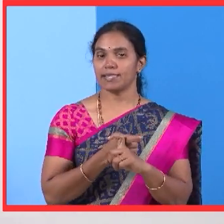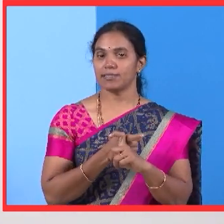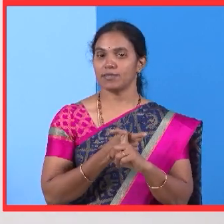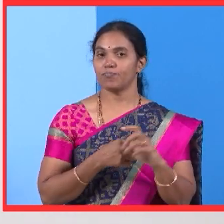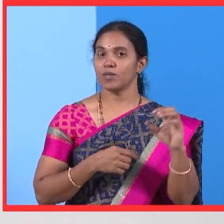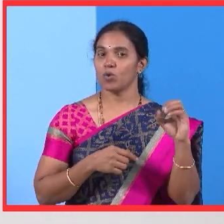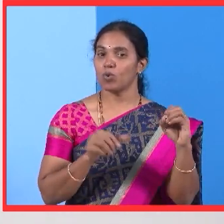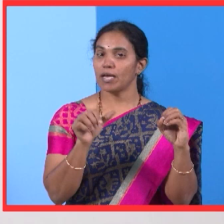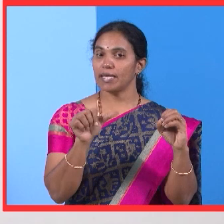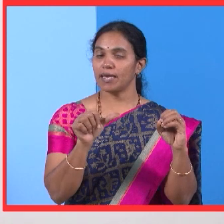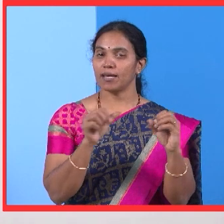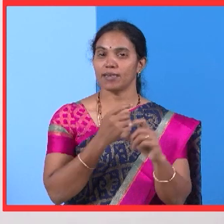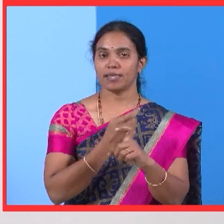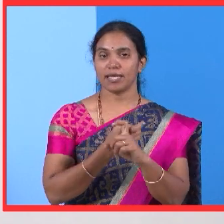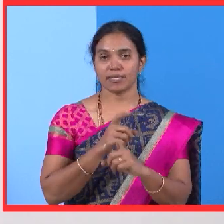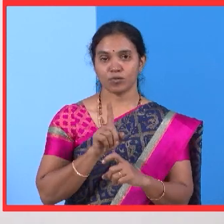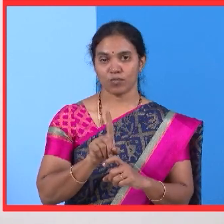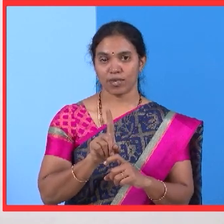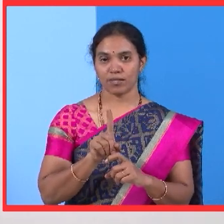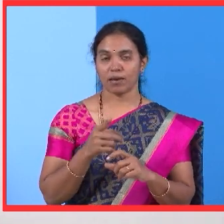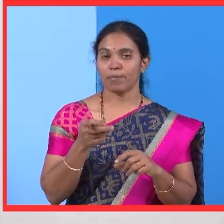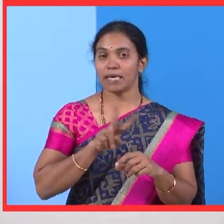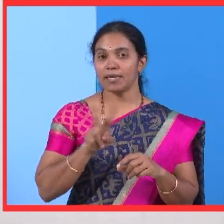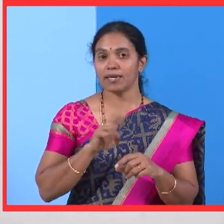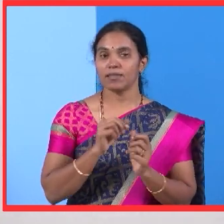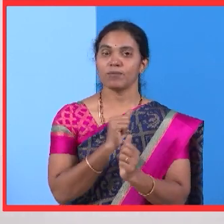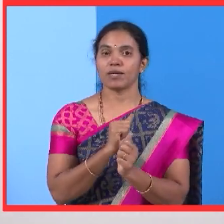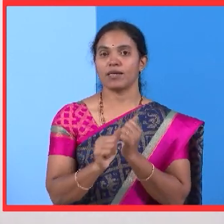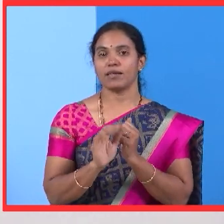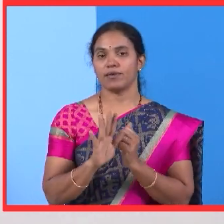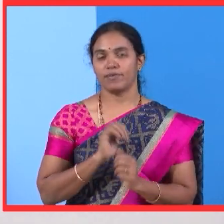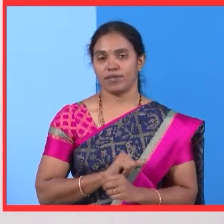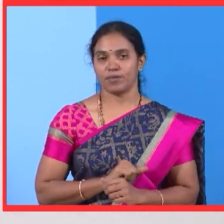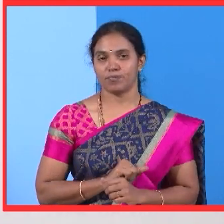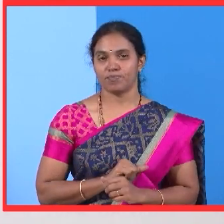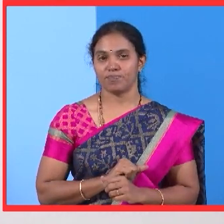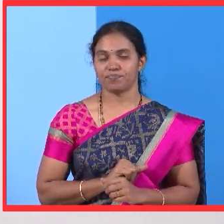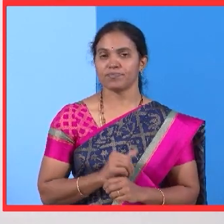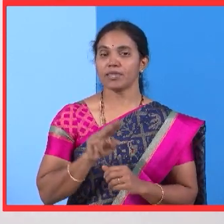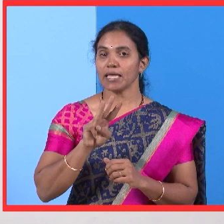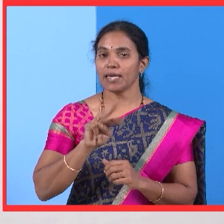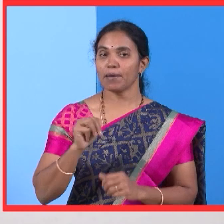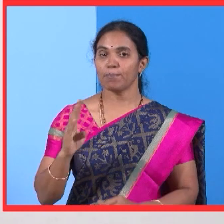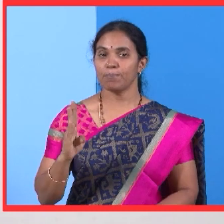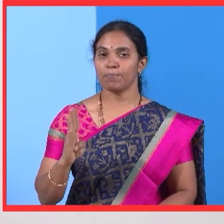ஓஏயினுடைய தொலைவு எக்ஸ் ஒன், எக்ஸ் மைனஸ் எக்ஸ் ஒன். அதே மாதிரி எம்பியினுடைய தொலைவை